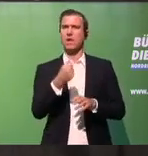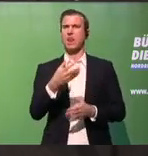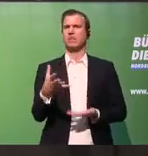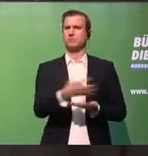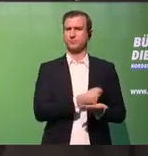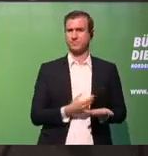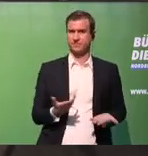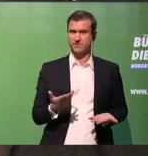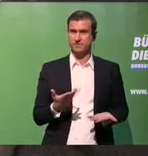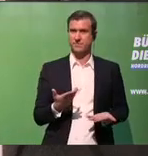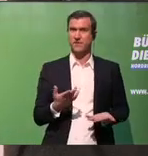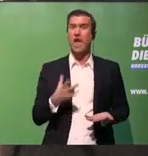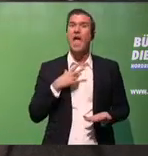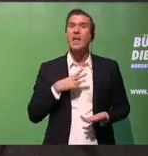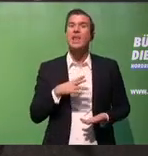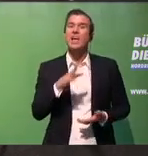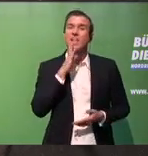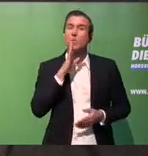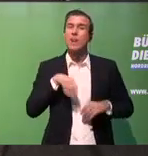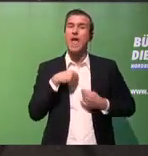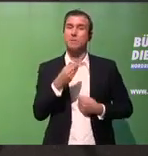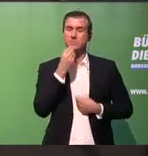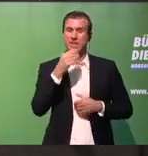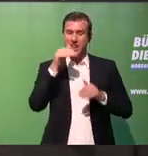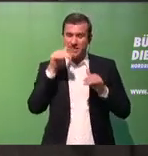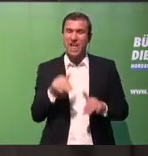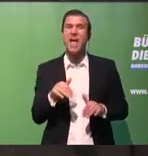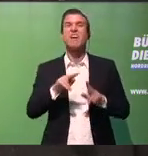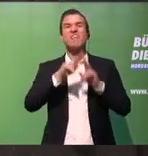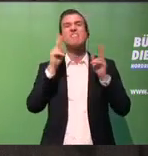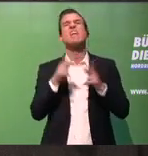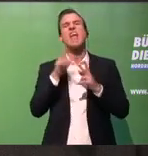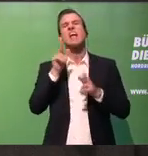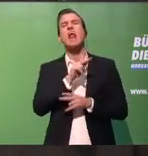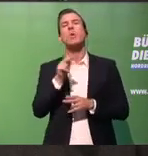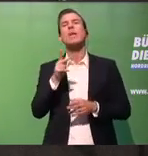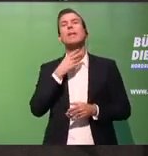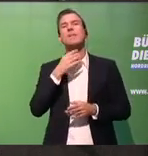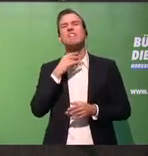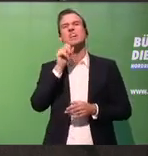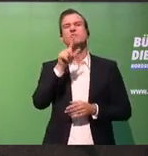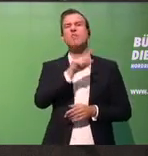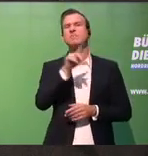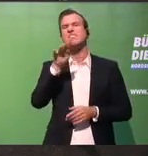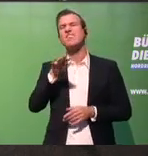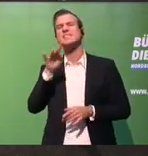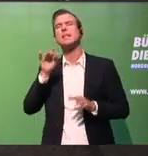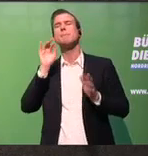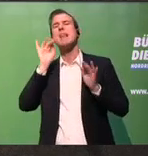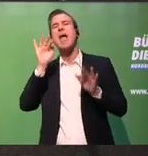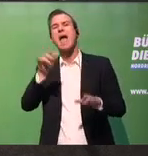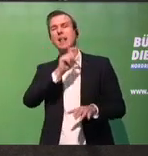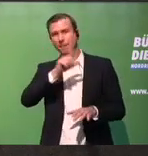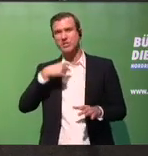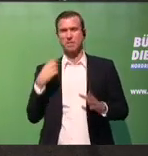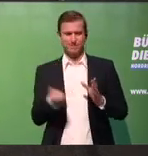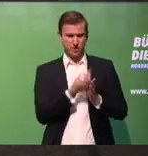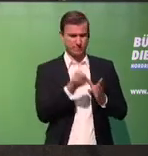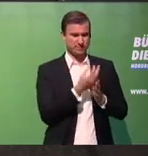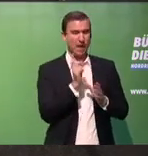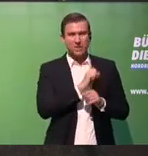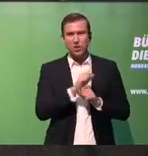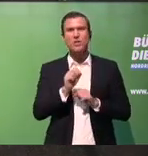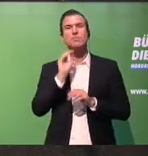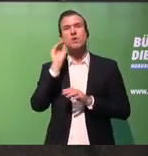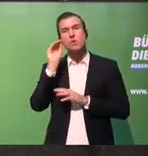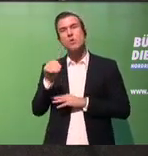Obwohl es genügend Lebensmittel gibt und wir heute weltweit einen Kalorienbedarf für 12 bis 14 Milliarden Menschen produzieren, hat jeder achte